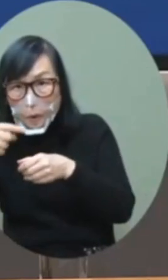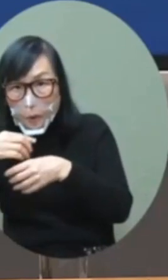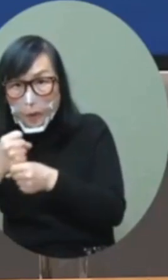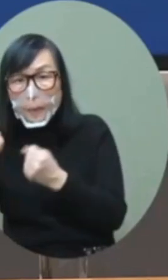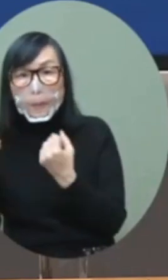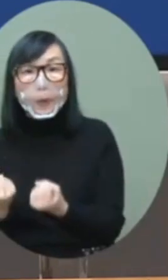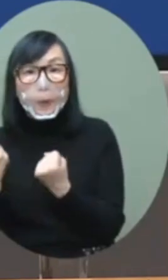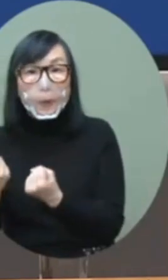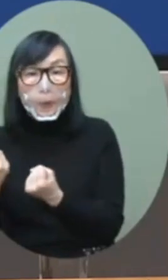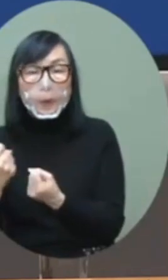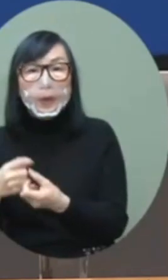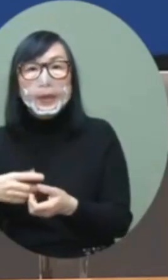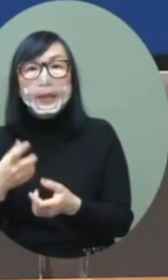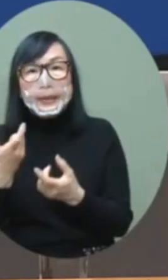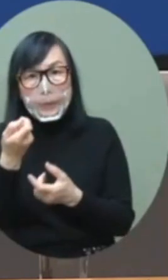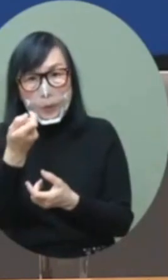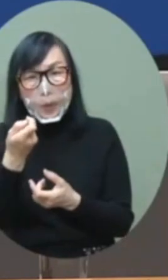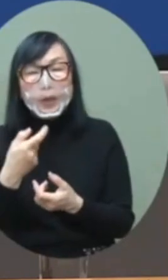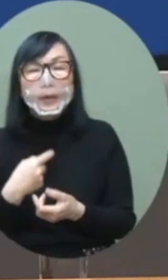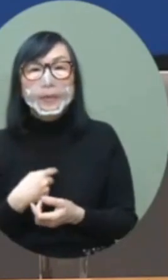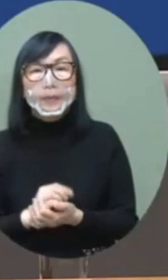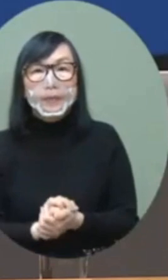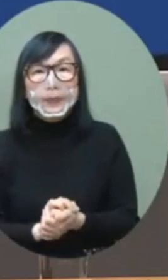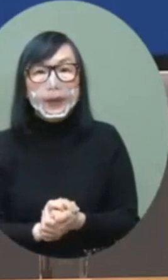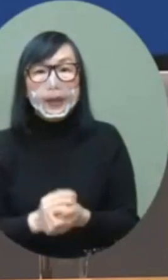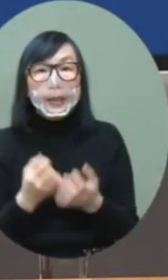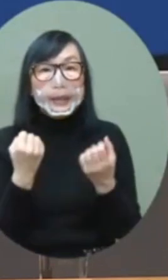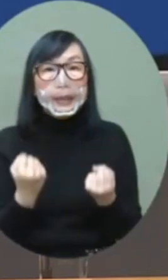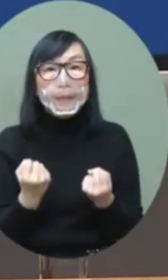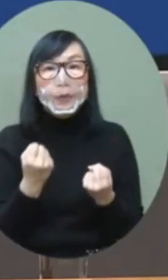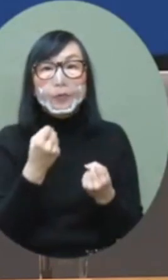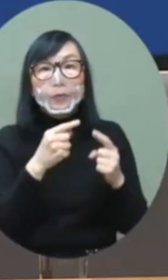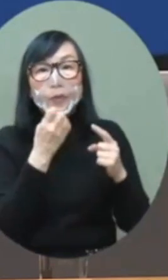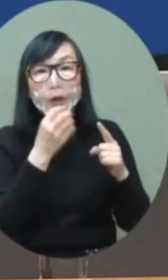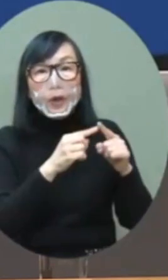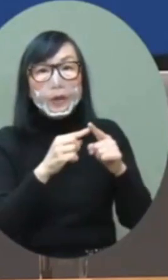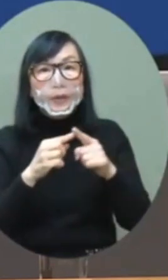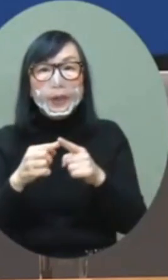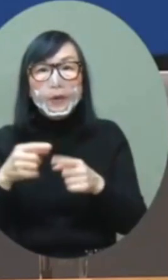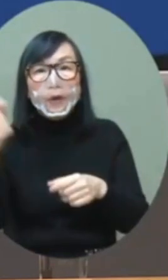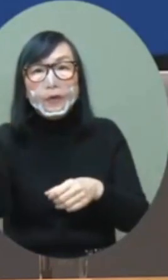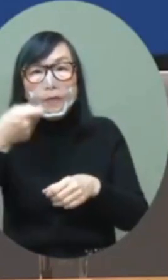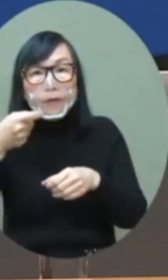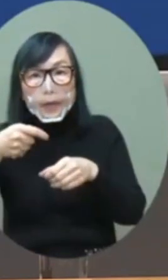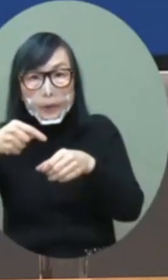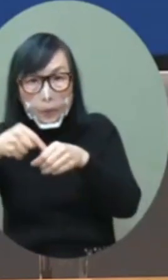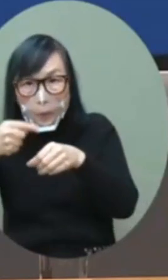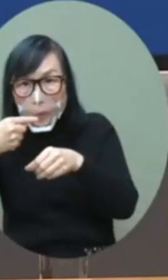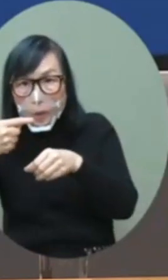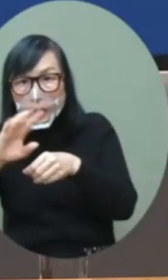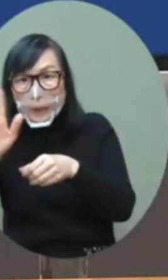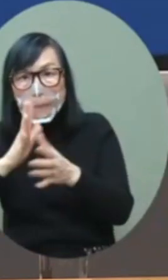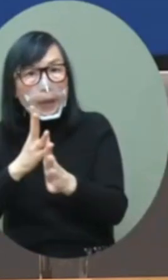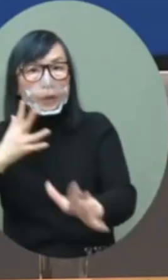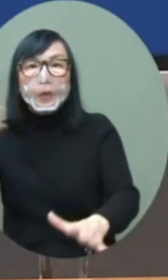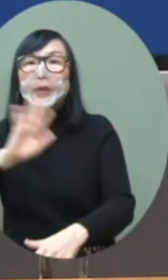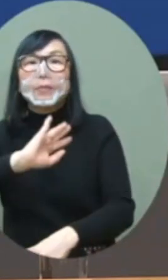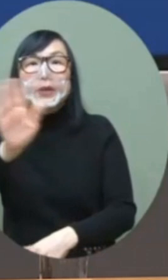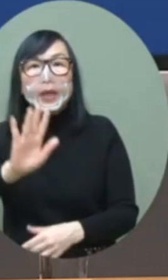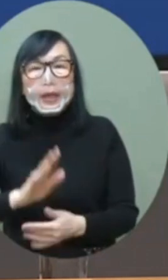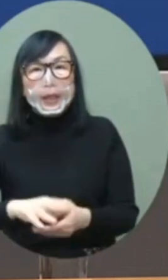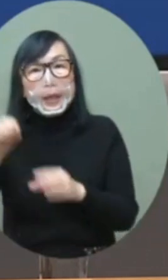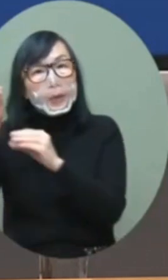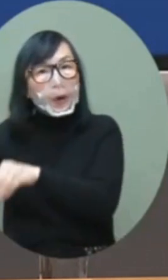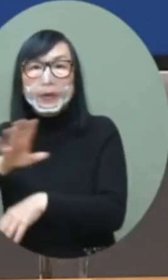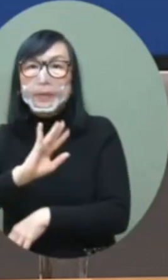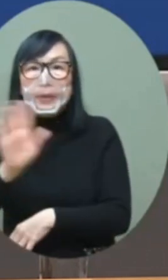及咧係少咗嘅嚇。因為一般市民覺得我做快速抗原檢測又唔需要排隊，又唔需要預約，